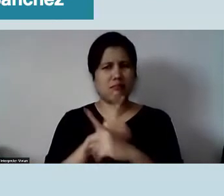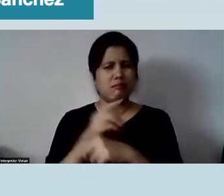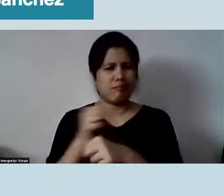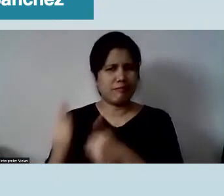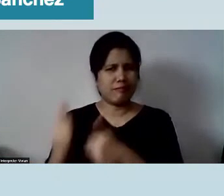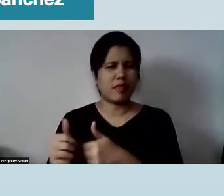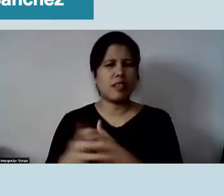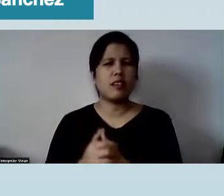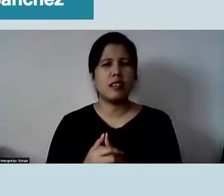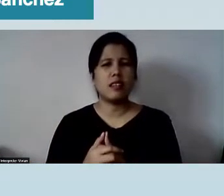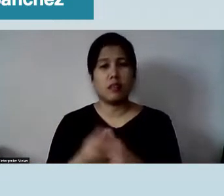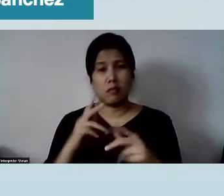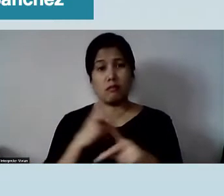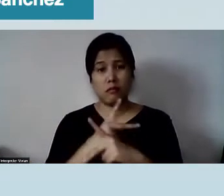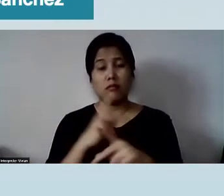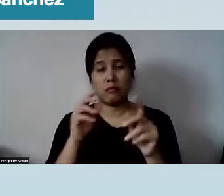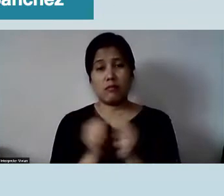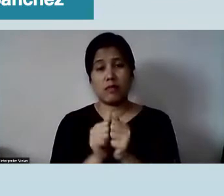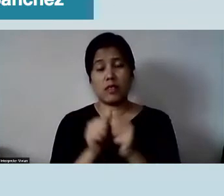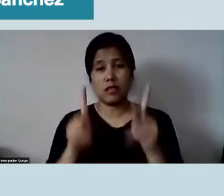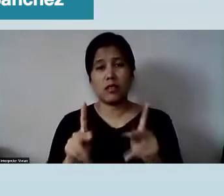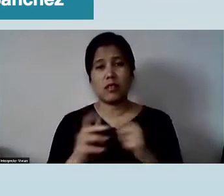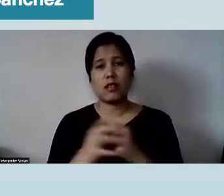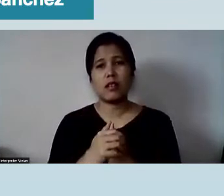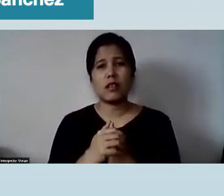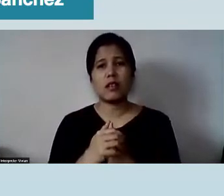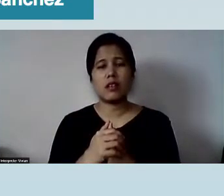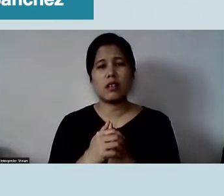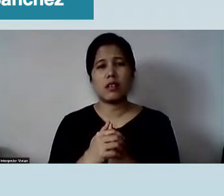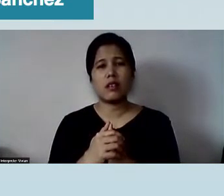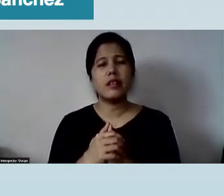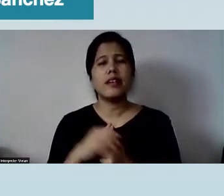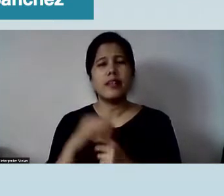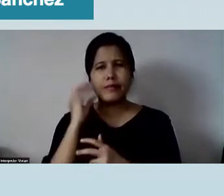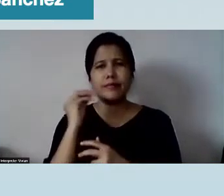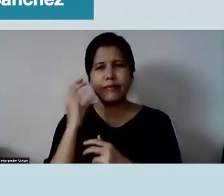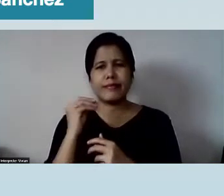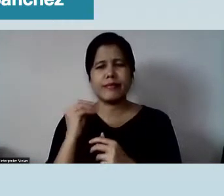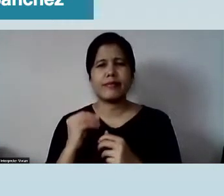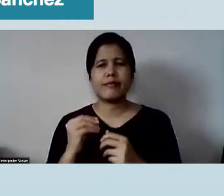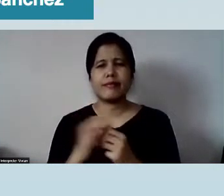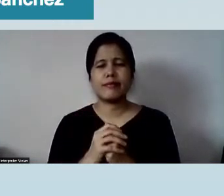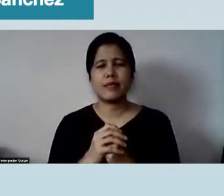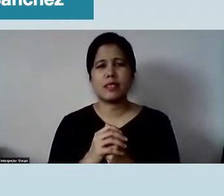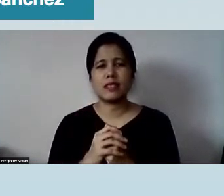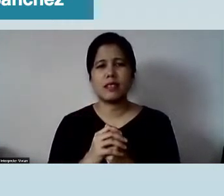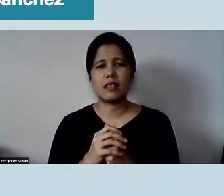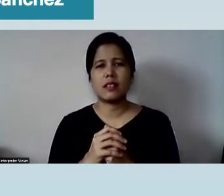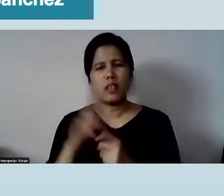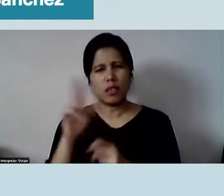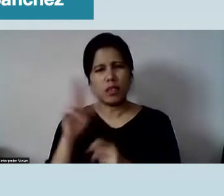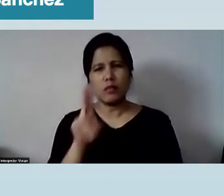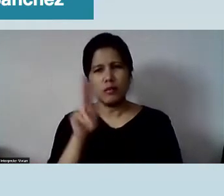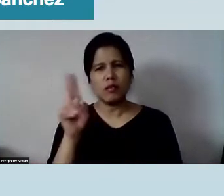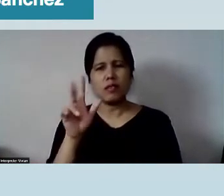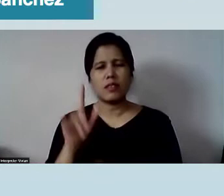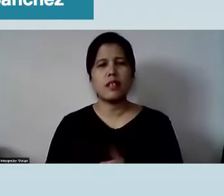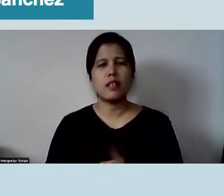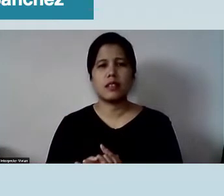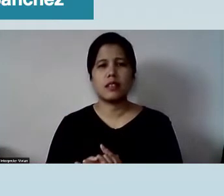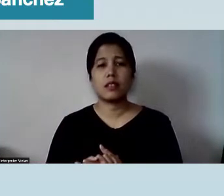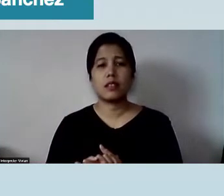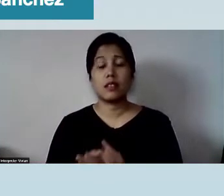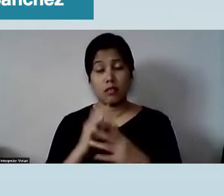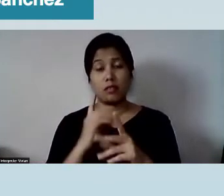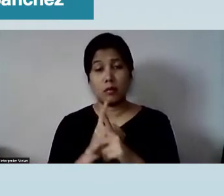lang yung disability. Kaya, kumbaga sa ako, sanay na sila doon sa kanilang mga disability. Alam nila, no? And